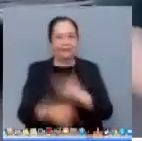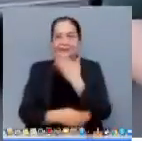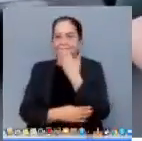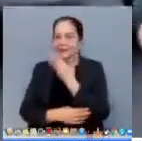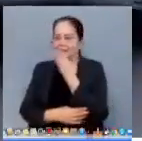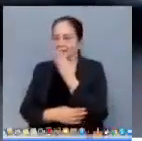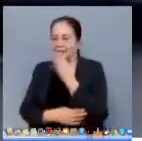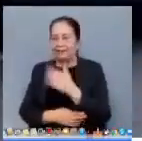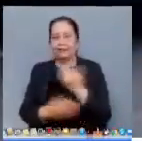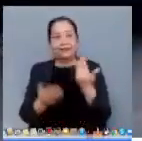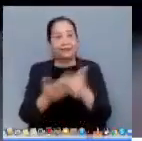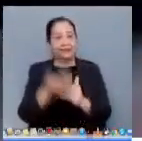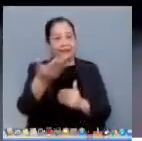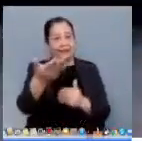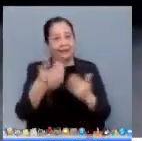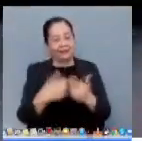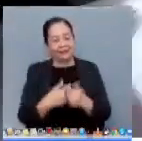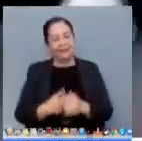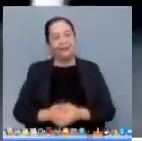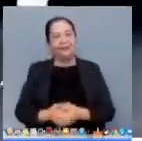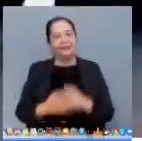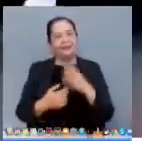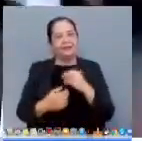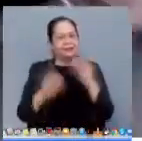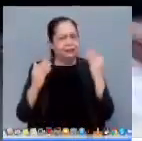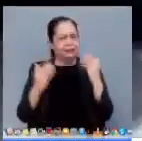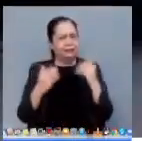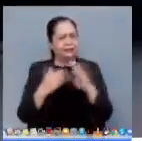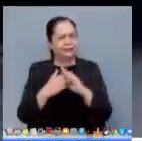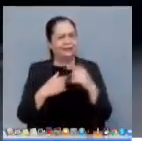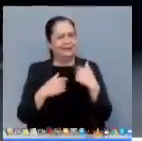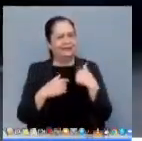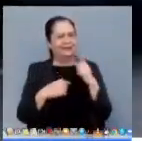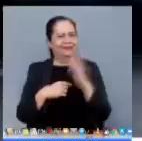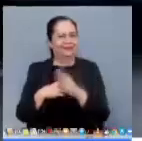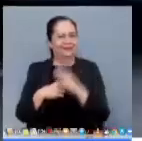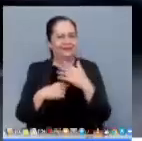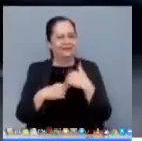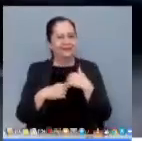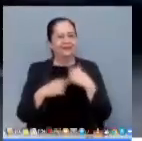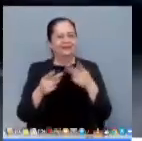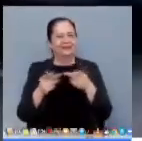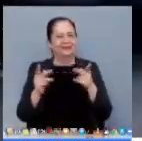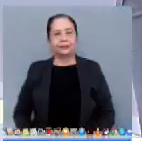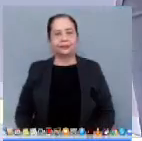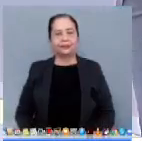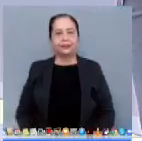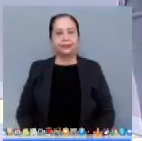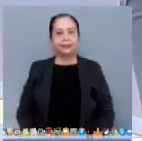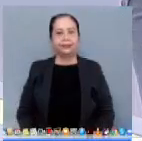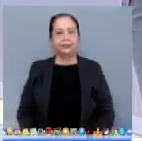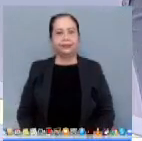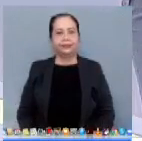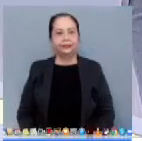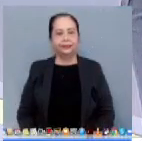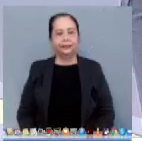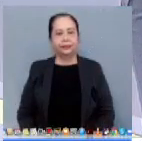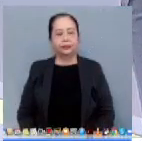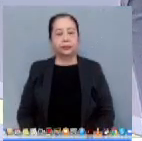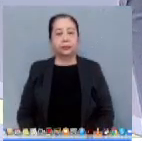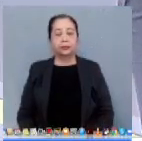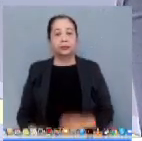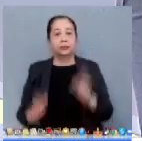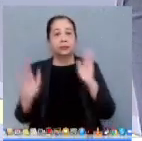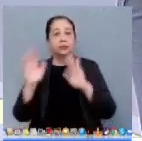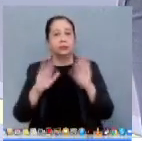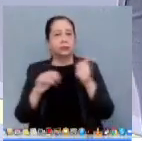sa inyo sa studio at hopefully makabalik din ako sa aking taguan. Thank you po. Maraming salamat. Problema sa ilang probinsya sa